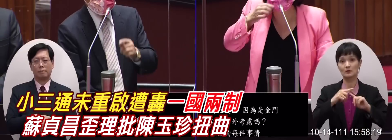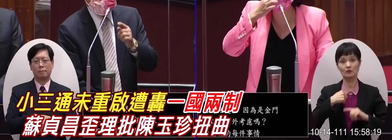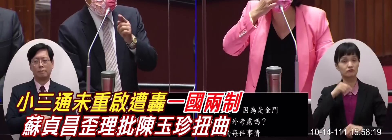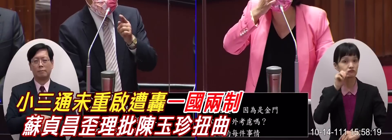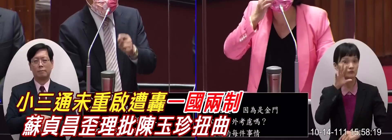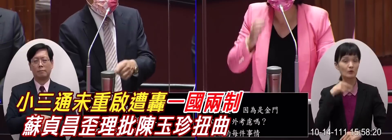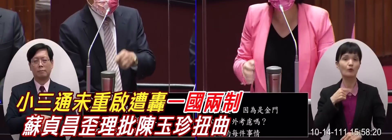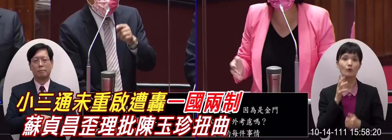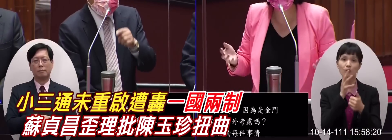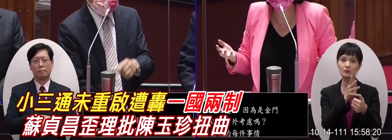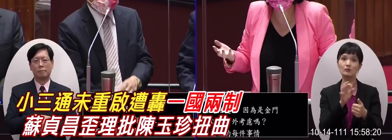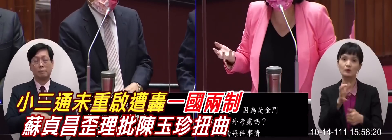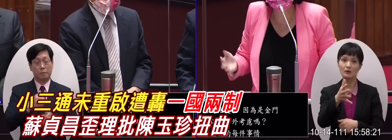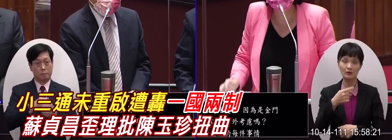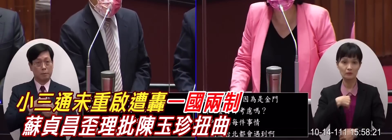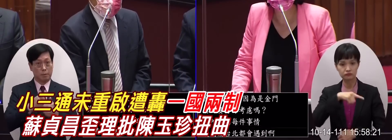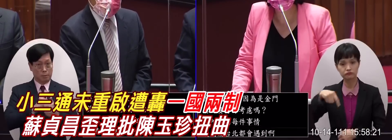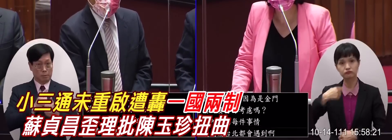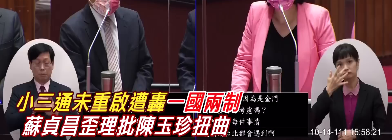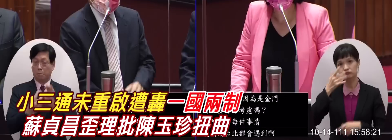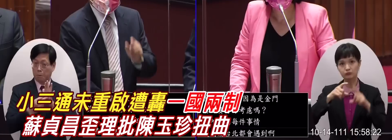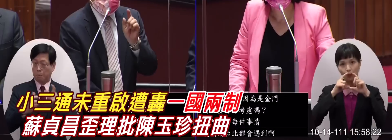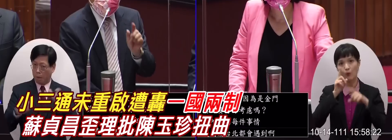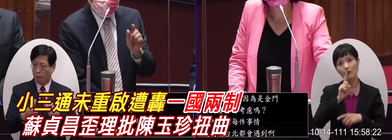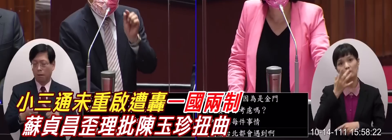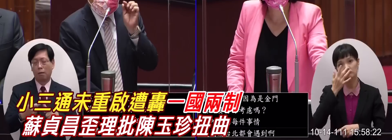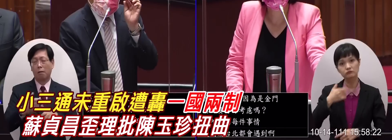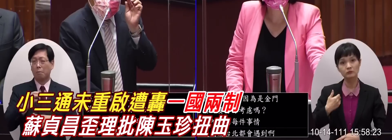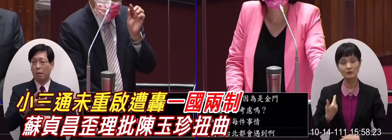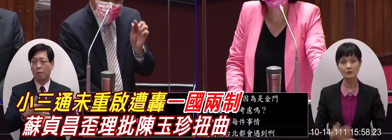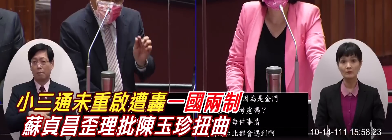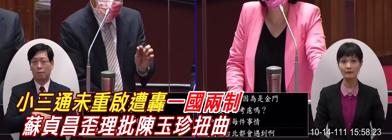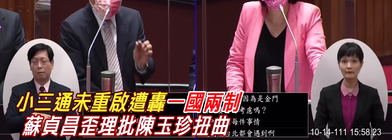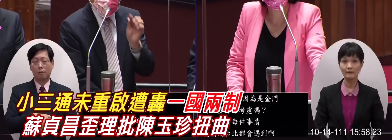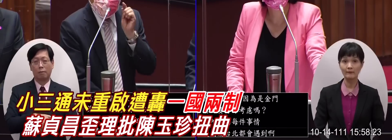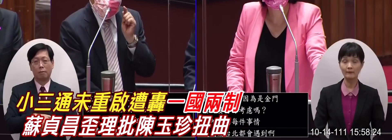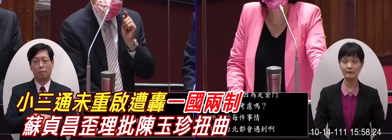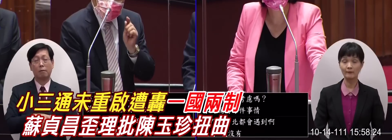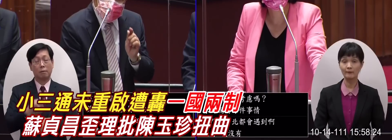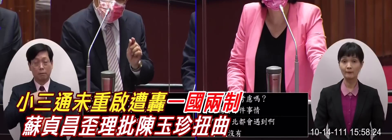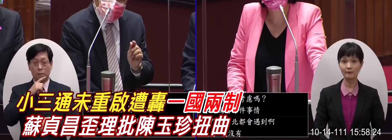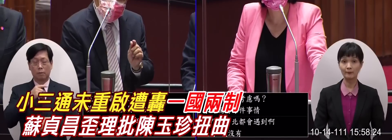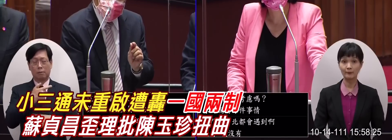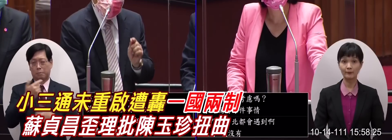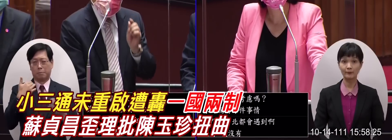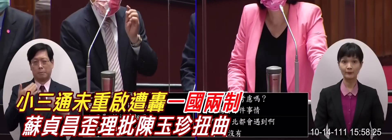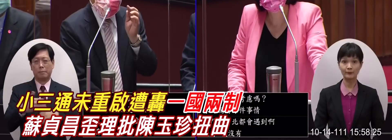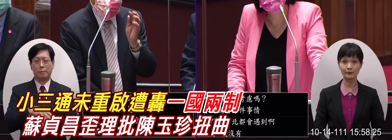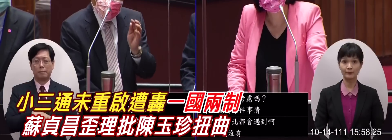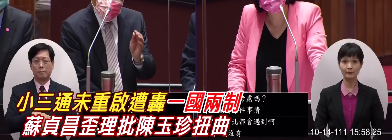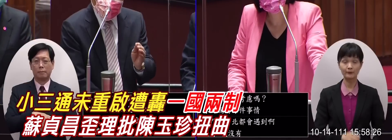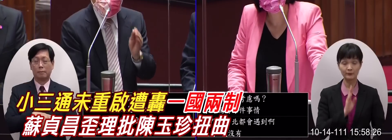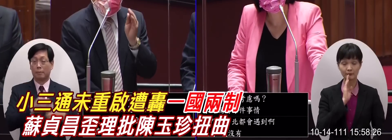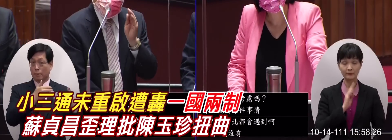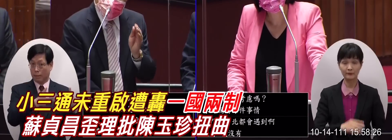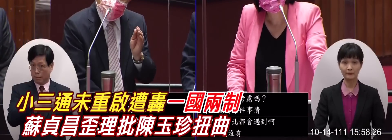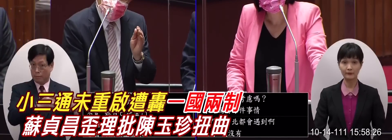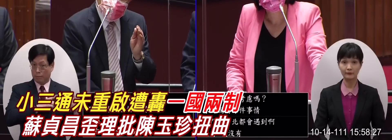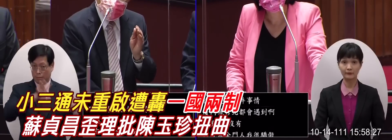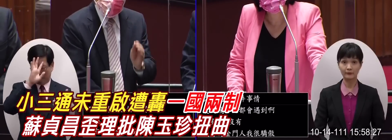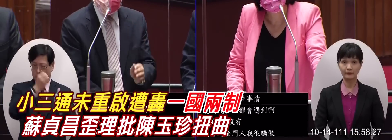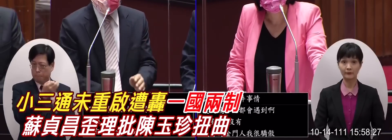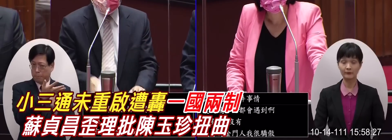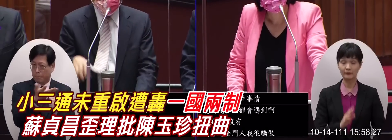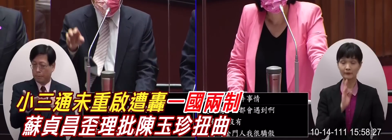想请问你为什么？我们都不知道答案。 很小，因为我们非常清楚中国的疫